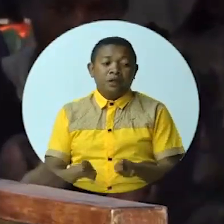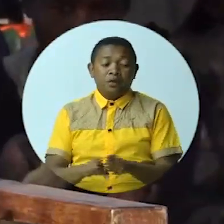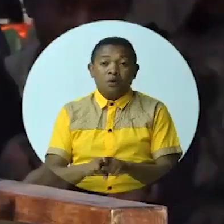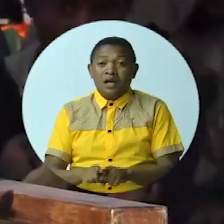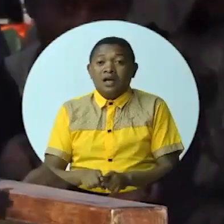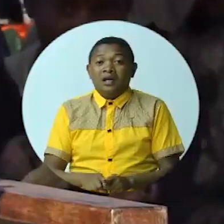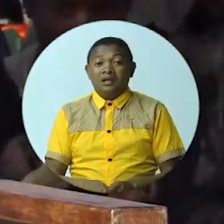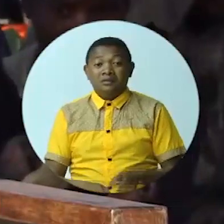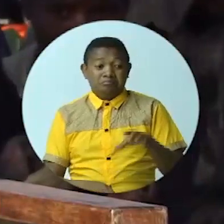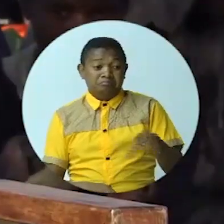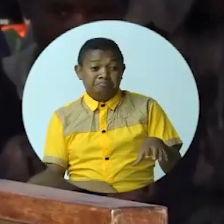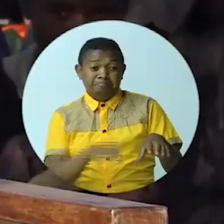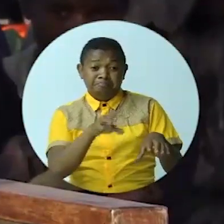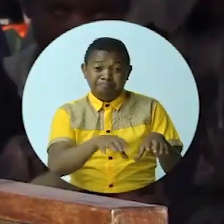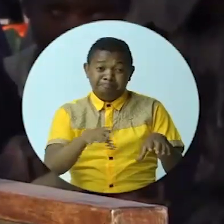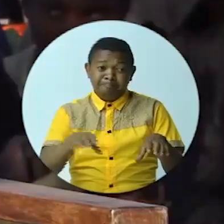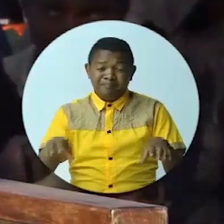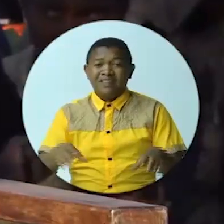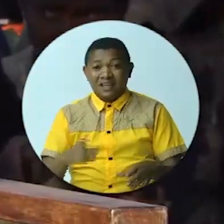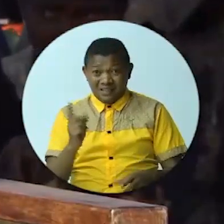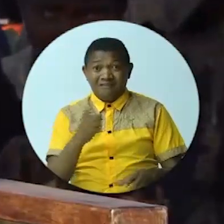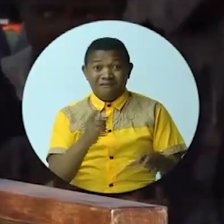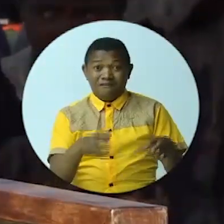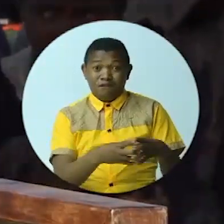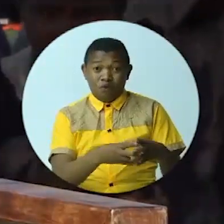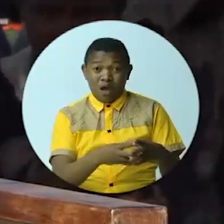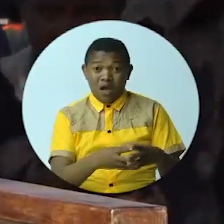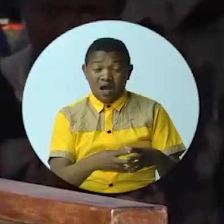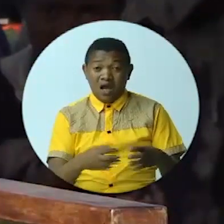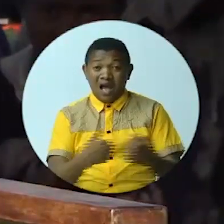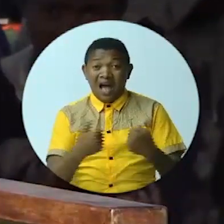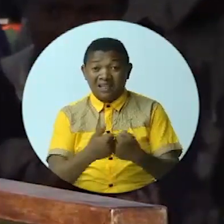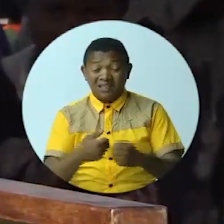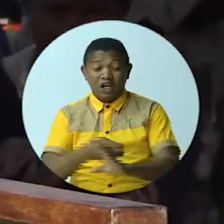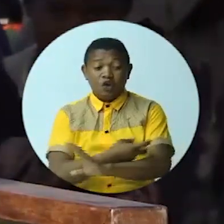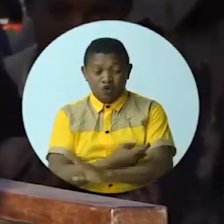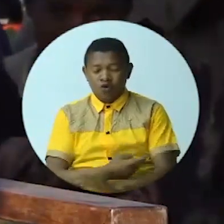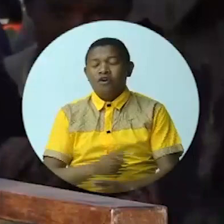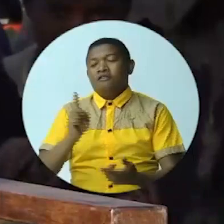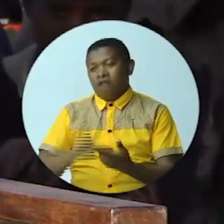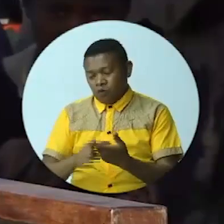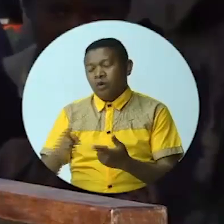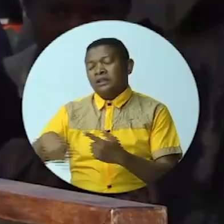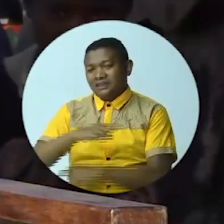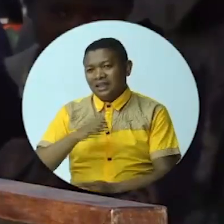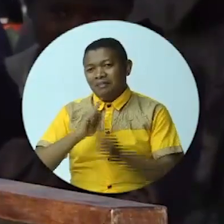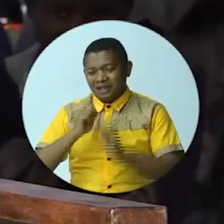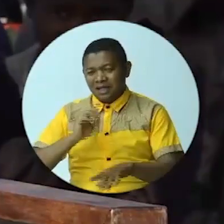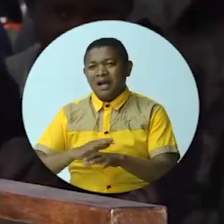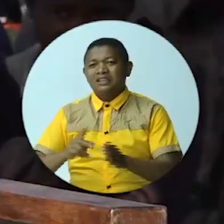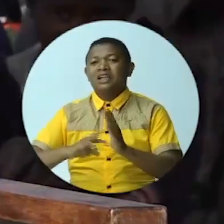resaka ady amin'ny coronavirus a dia iresaka momba izay tetikasa sy dian'ny filoha sy